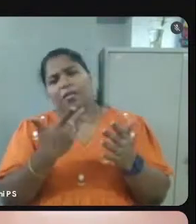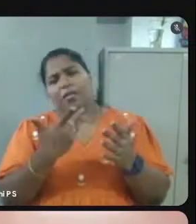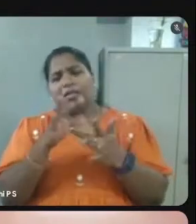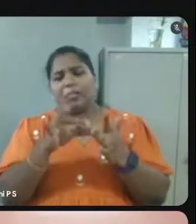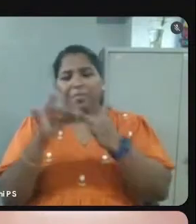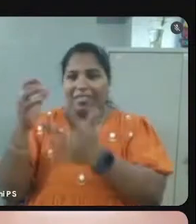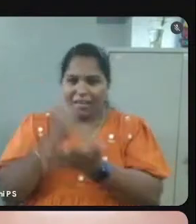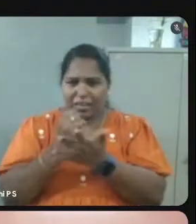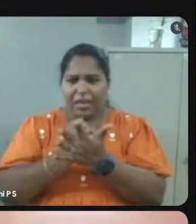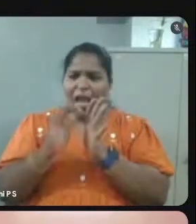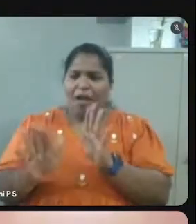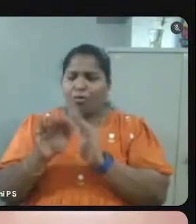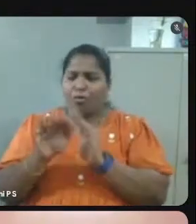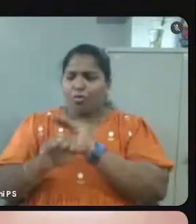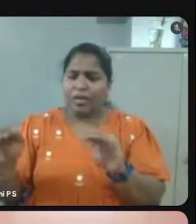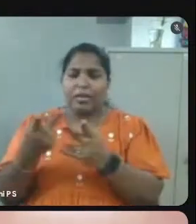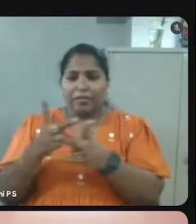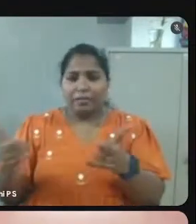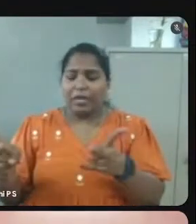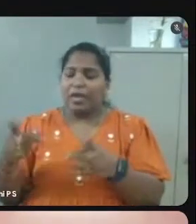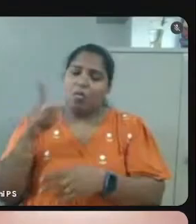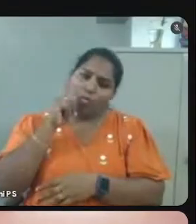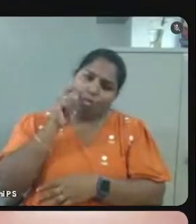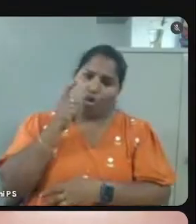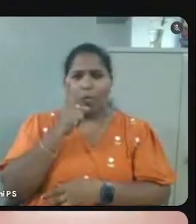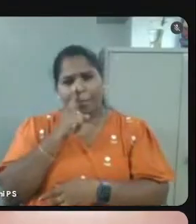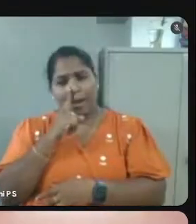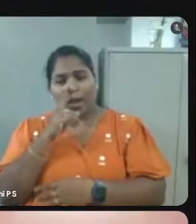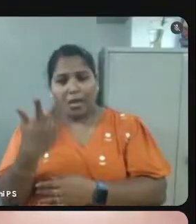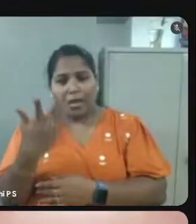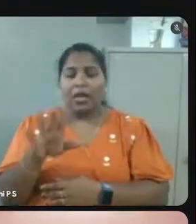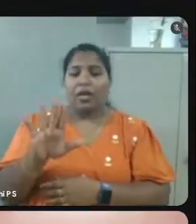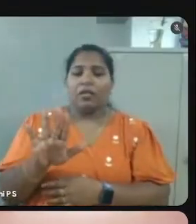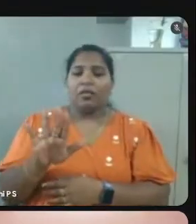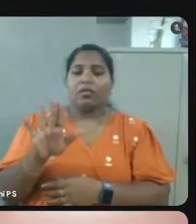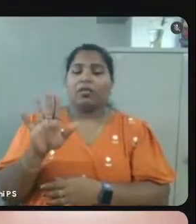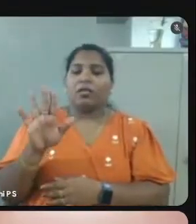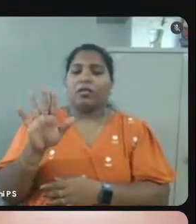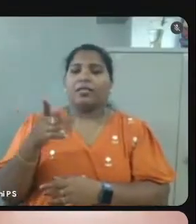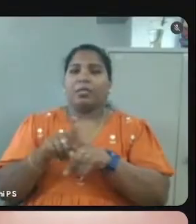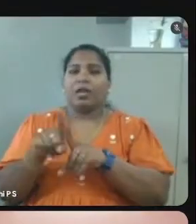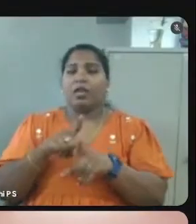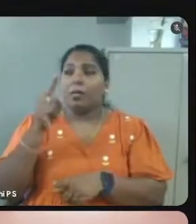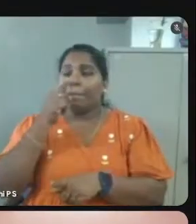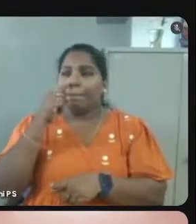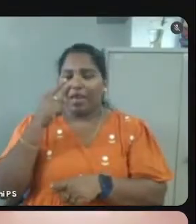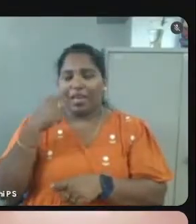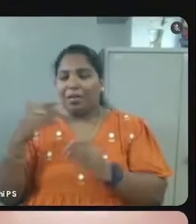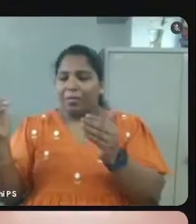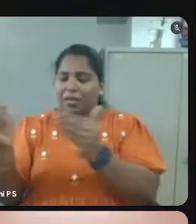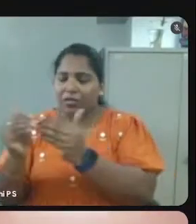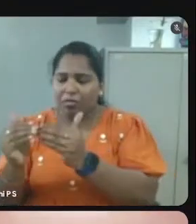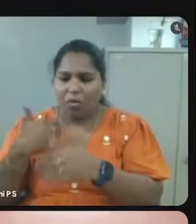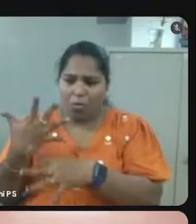സെയിം ഏജ് ഗ്രൂപ്പിനെ കാണുമ്പോൾ, അപ്പൊ ആൺകുട്ടി ആയാലും പെൺകുട്ടി ആയാലും അവരെ ഓപ്പോസിറ്റ് ജെൻഡറിനെ കാണുമ്പോൾ അവരെ ഒന്ന് ടച്ച് ചെയ്ത് നിൽക്കുക. പിന്നെ വീട്ടിൽ